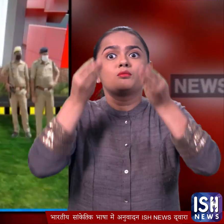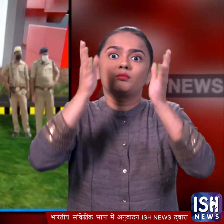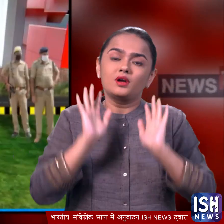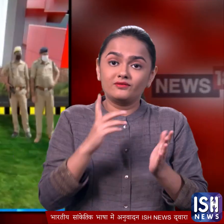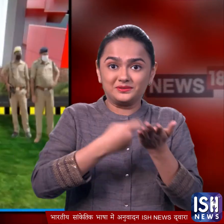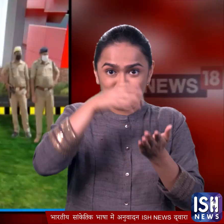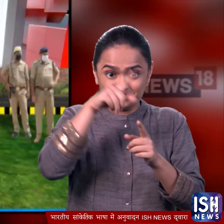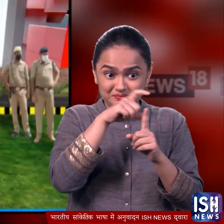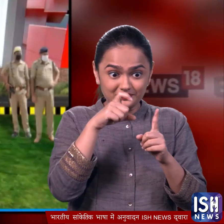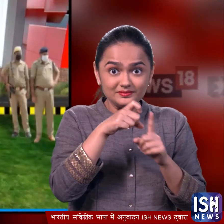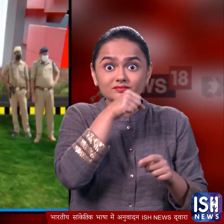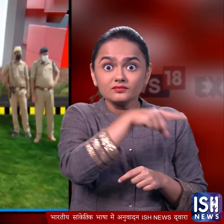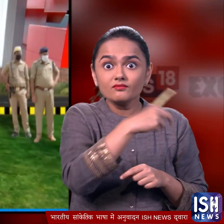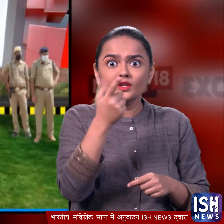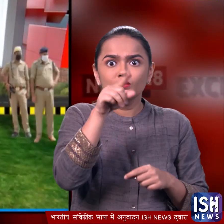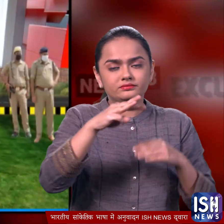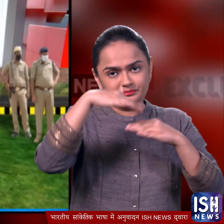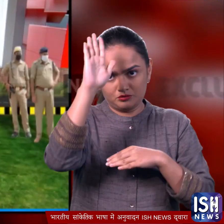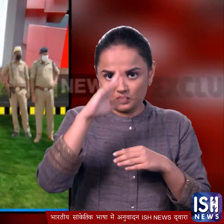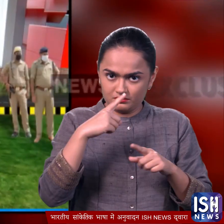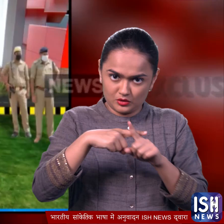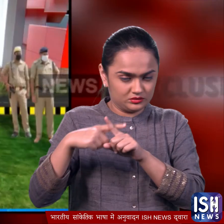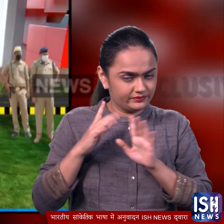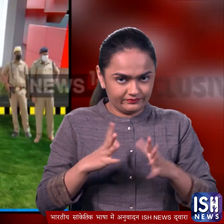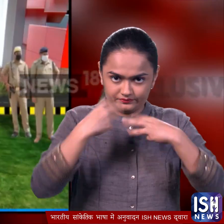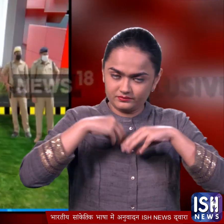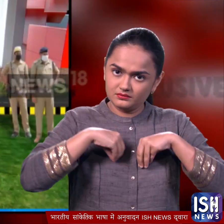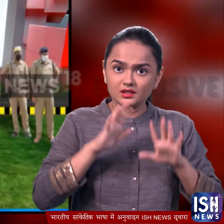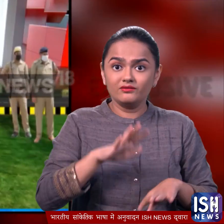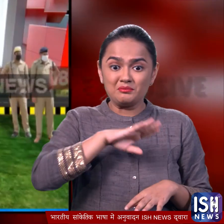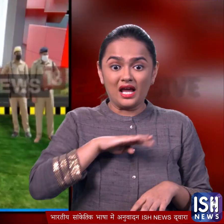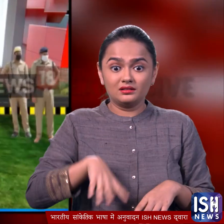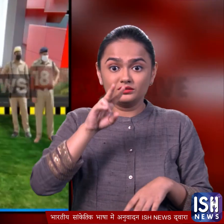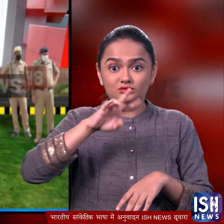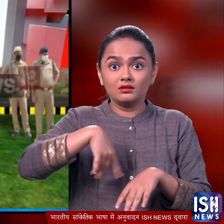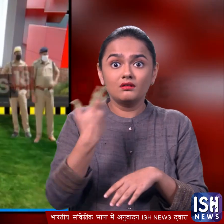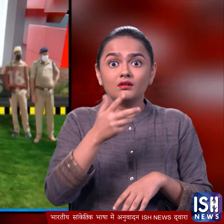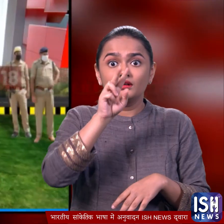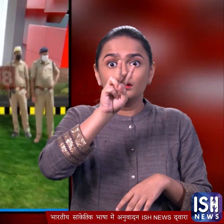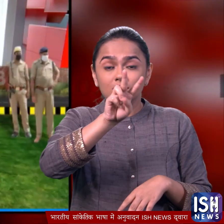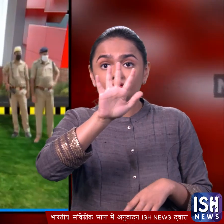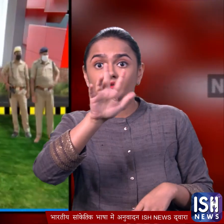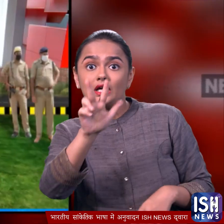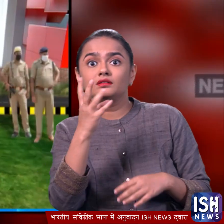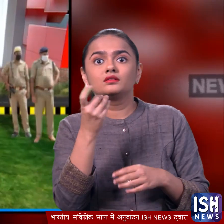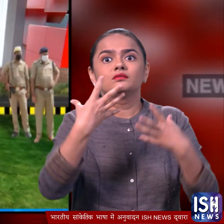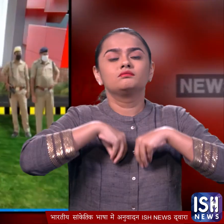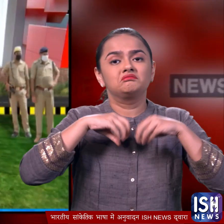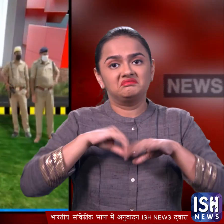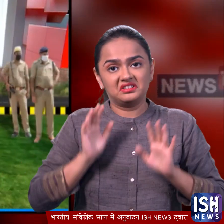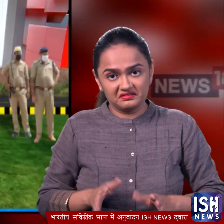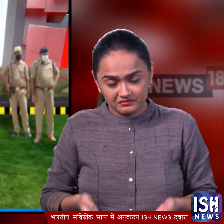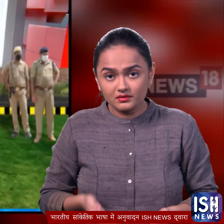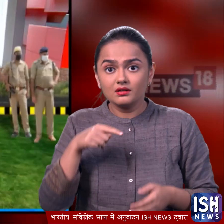दिल्ली में अब तक 1000 से ज्यादा पुलिस वाले पॉजिटिव हो चुके हैं, जबकि महाराष्ट्र में बीते 24 घंटों में 298 पुलिसकर्मी कोरोना की चपेट में आ